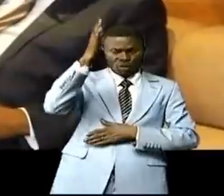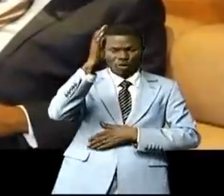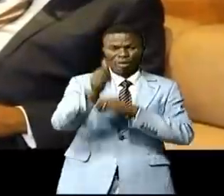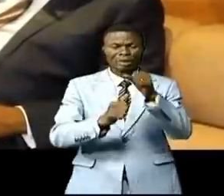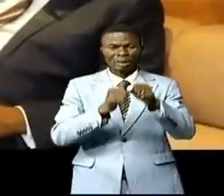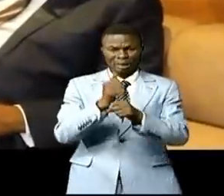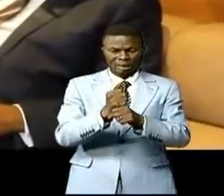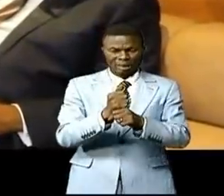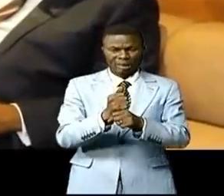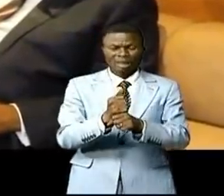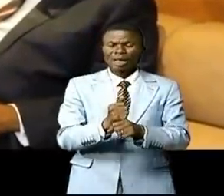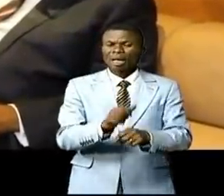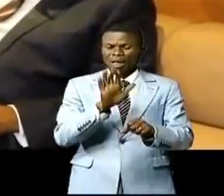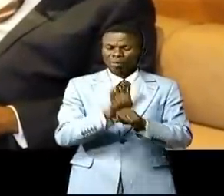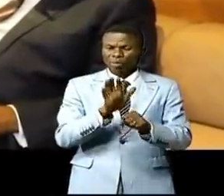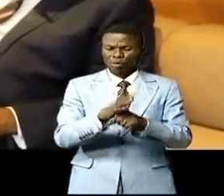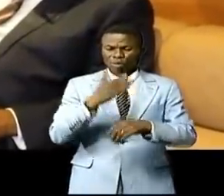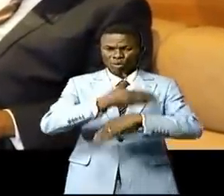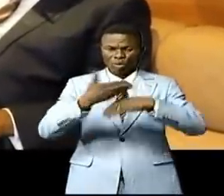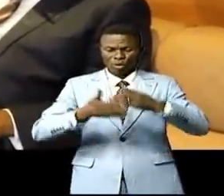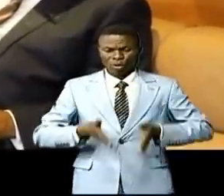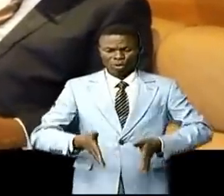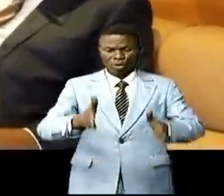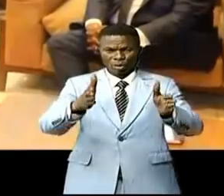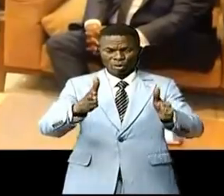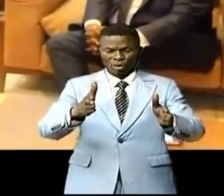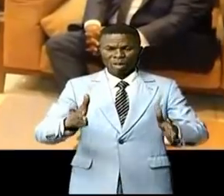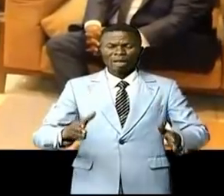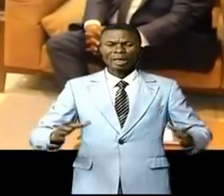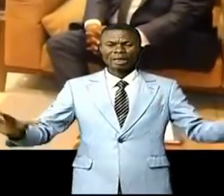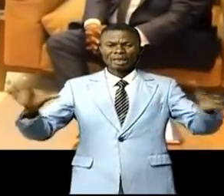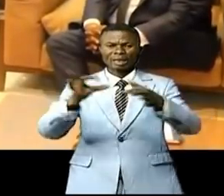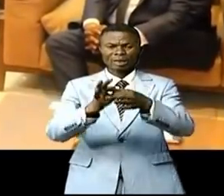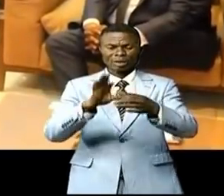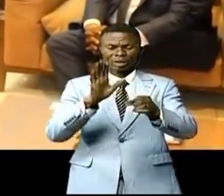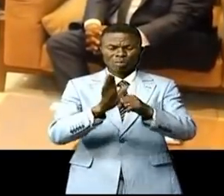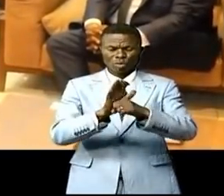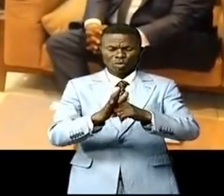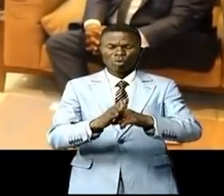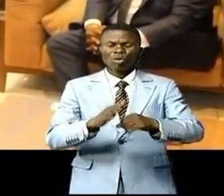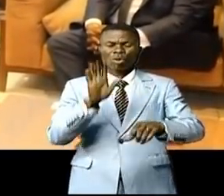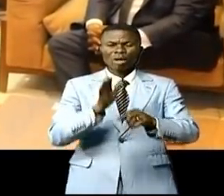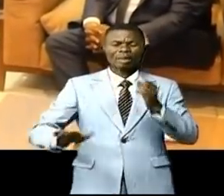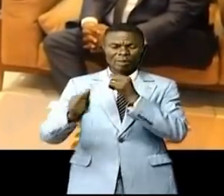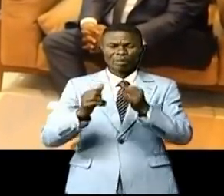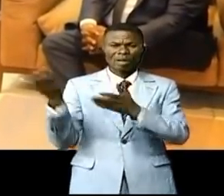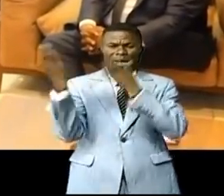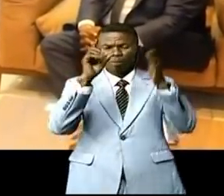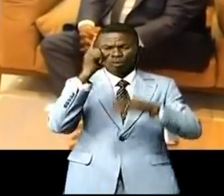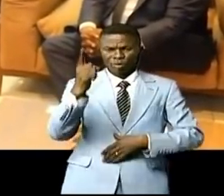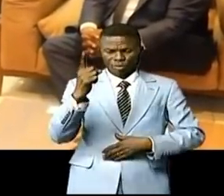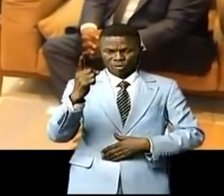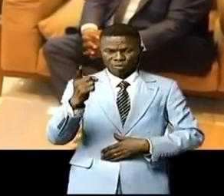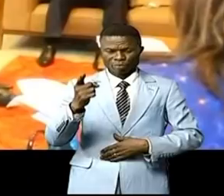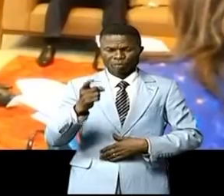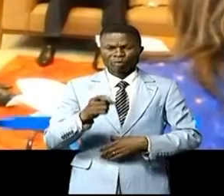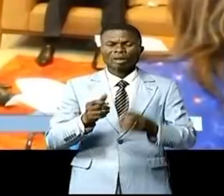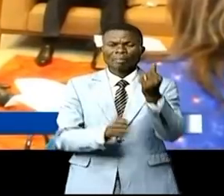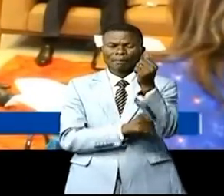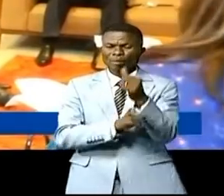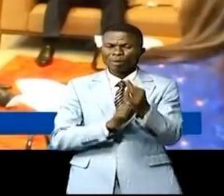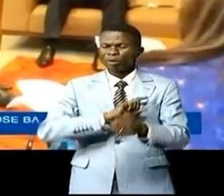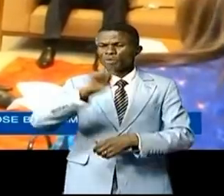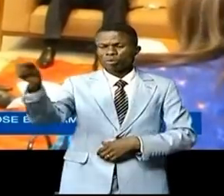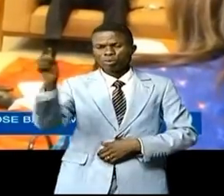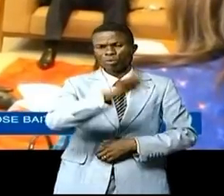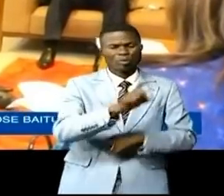sont désormais la construction de routes inter-États, la concrétisation du marché commun et la libre circulation de personnes et des